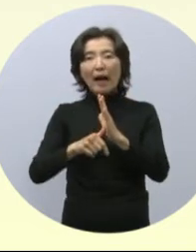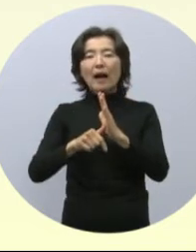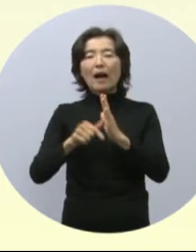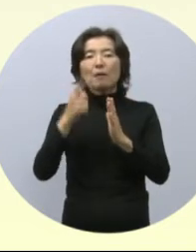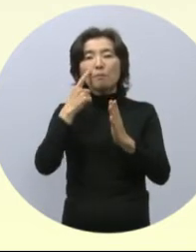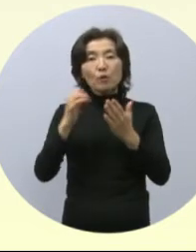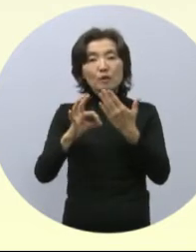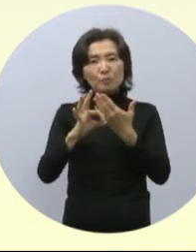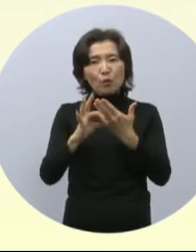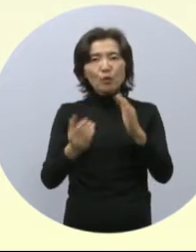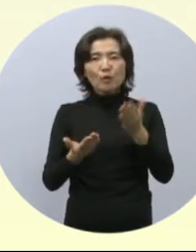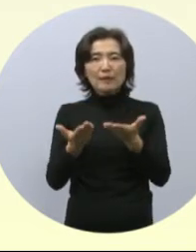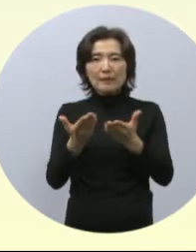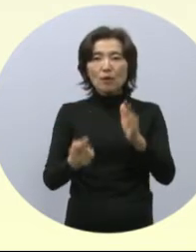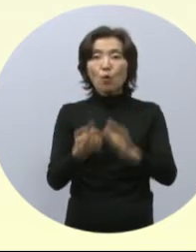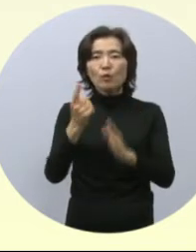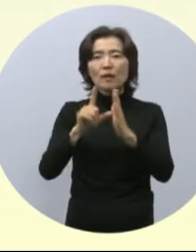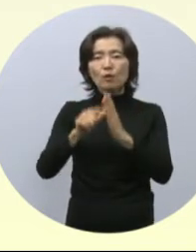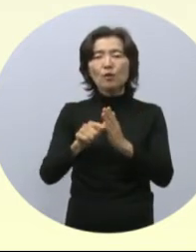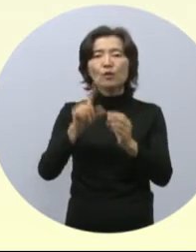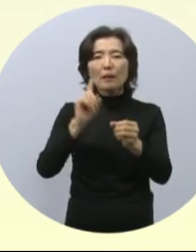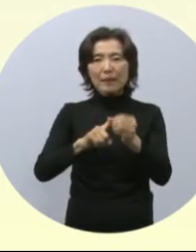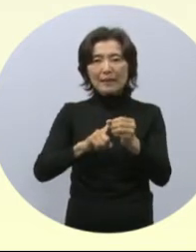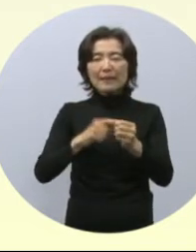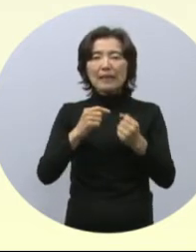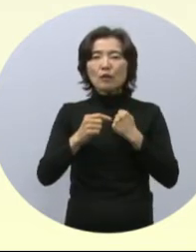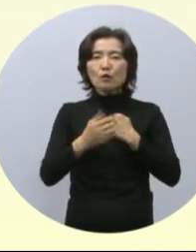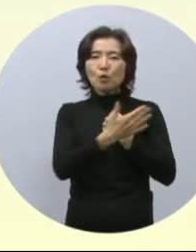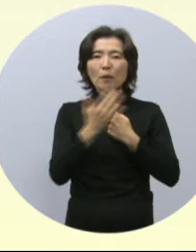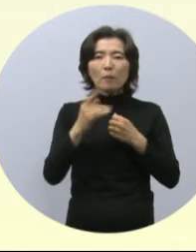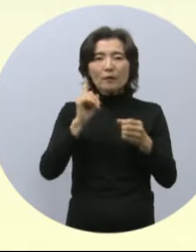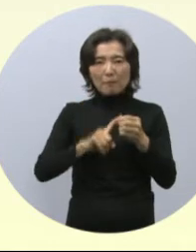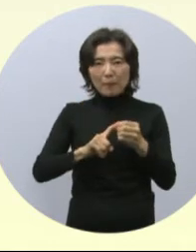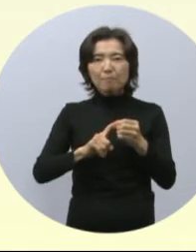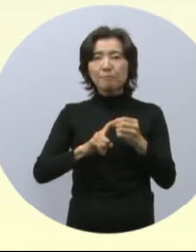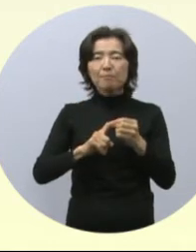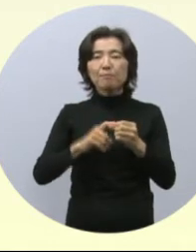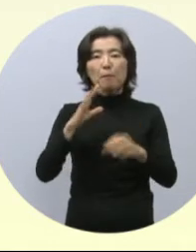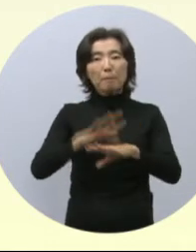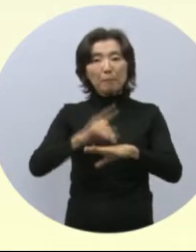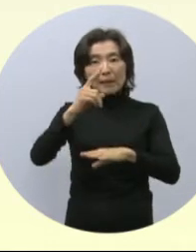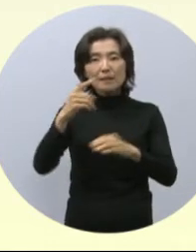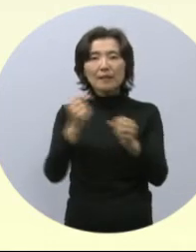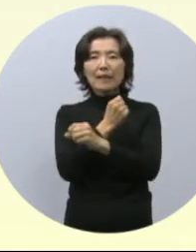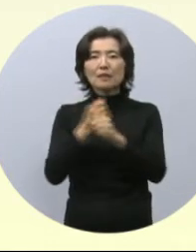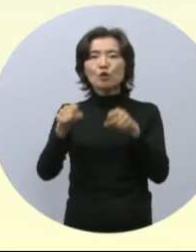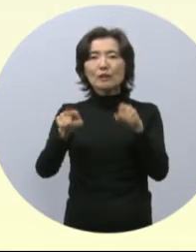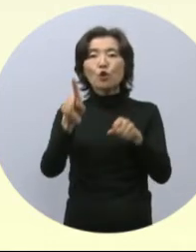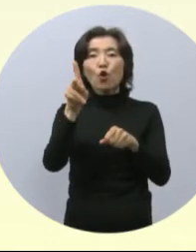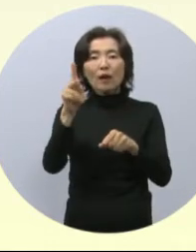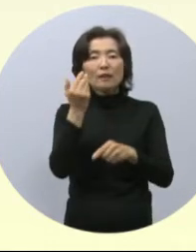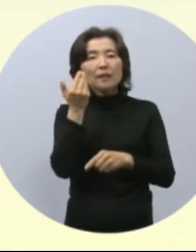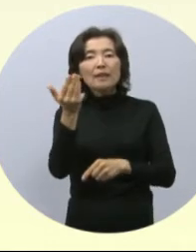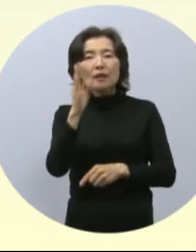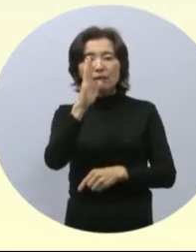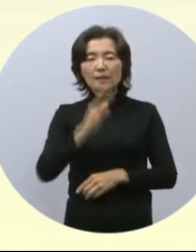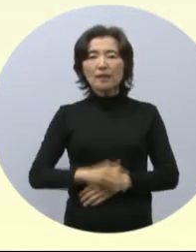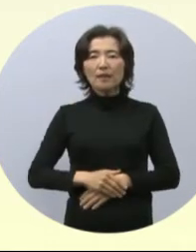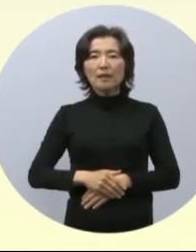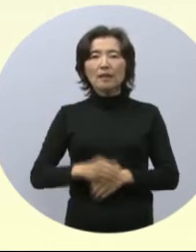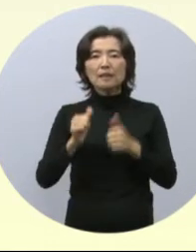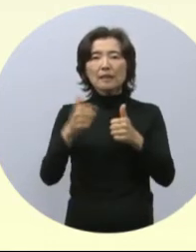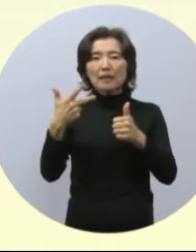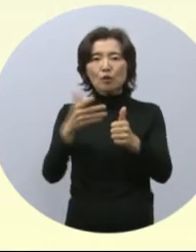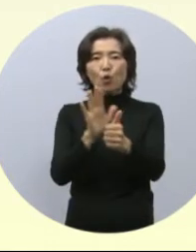から命を守るためにも、まずは建築指導課へお問い合わせください。茅ヶ崎市の補助制度を利用